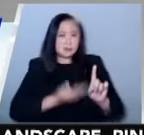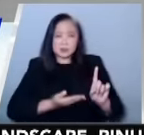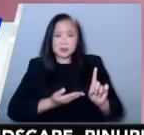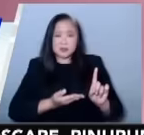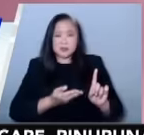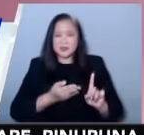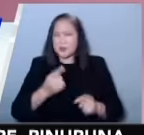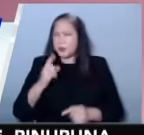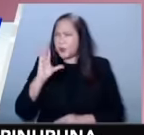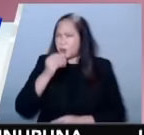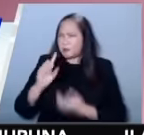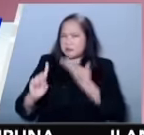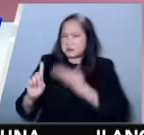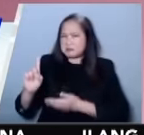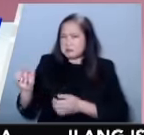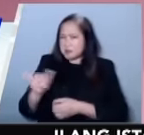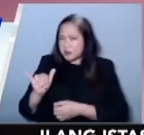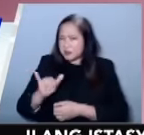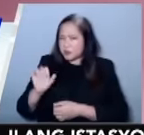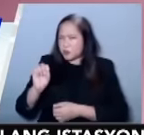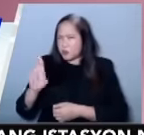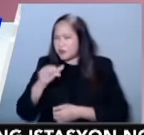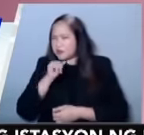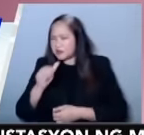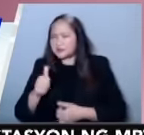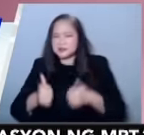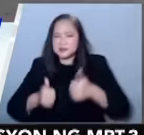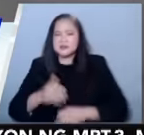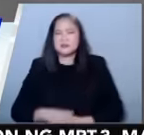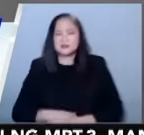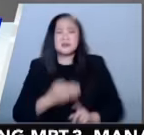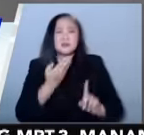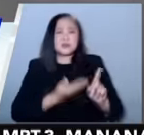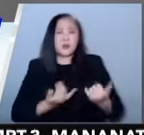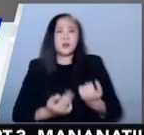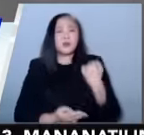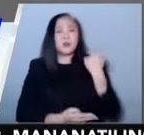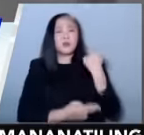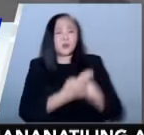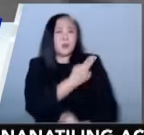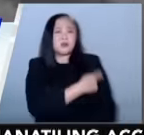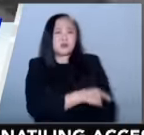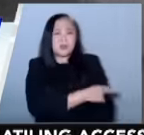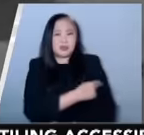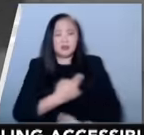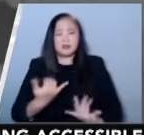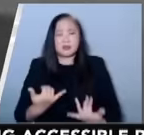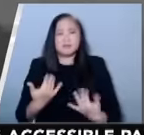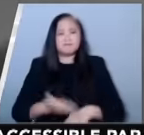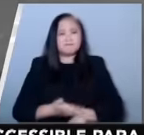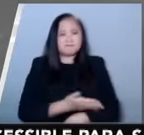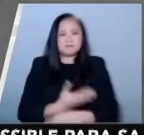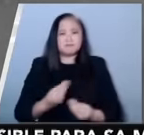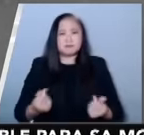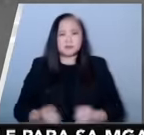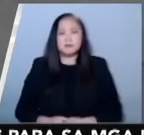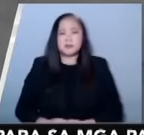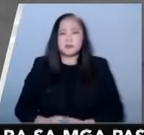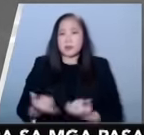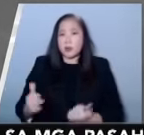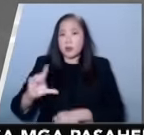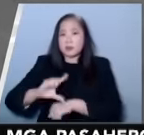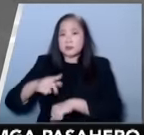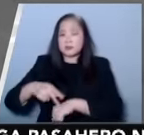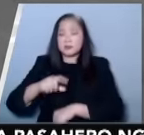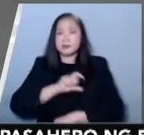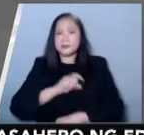asido. Nasa ospital ngayon si Sarah Jane at nagpapagaling. Patuloy naman ang investigasyon ng Las Piñas City Police para matukoy kung